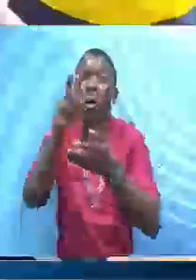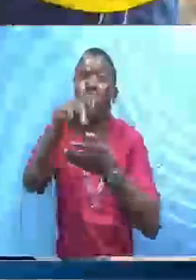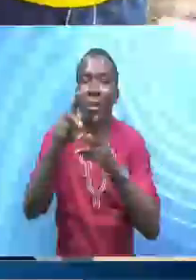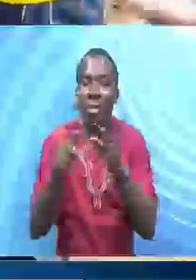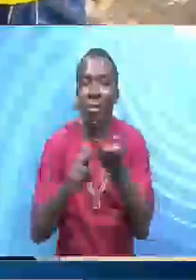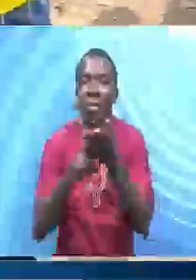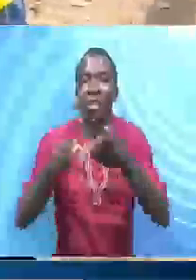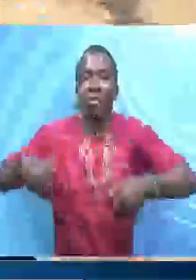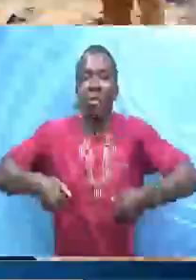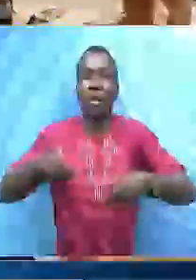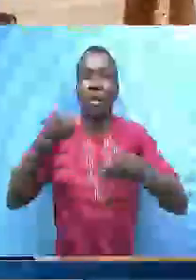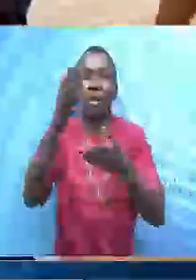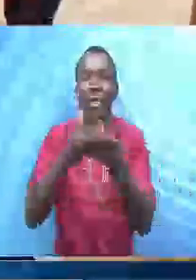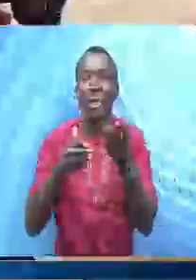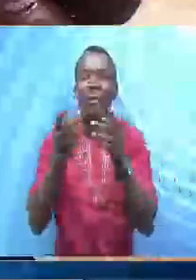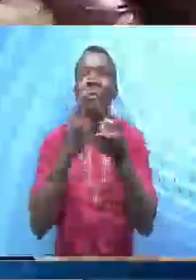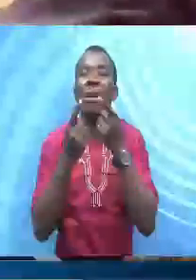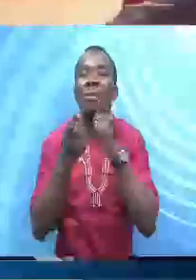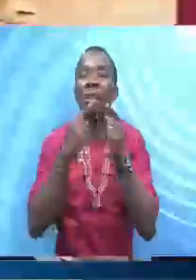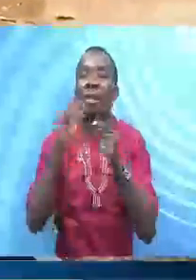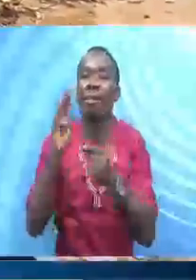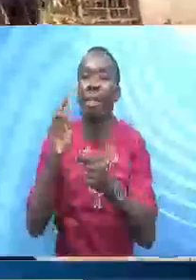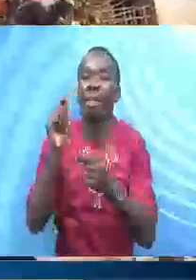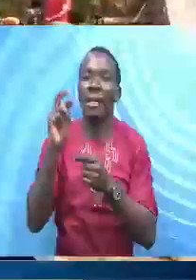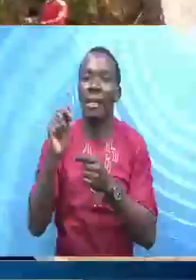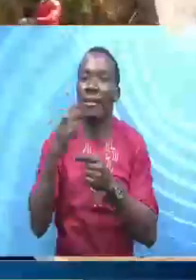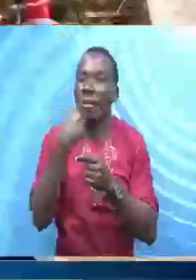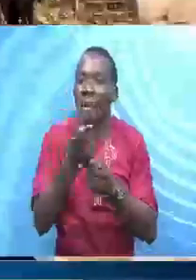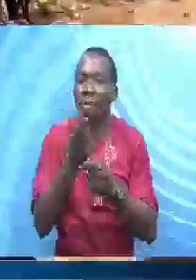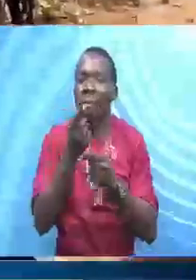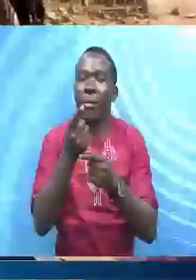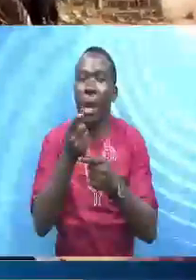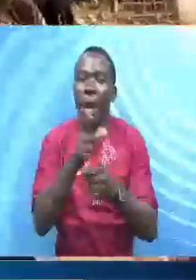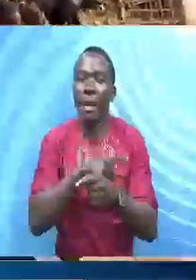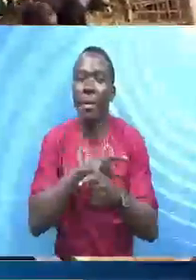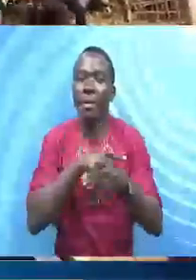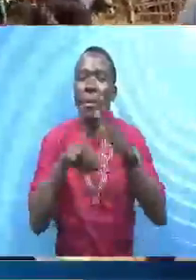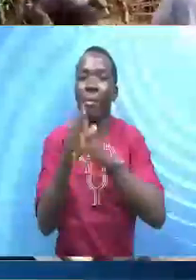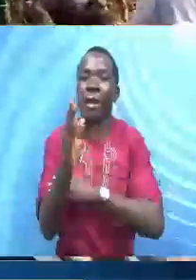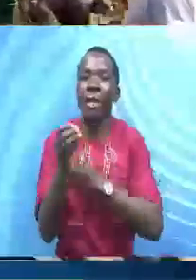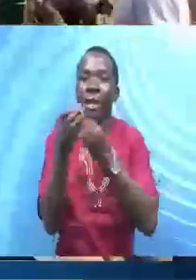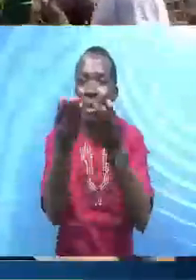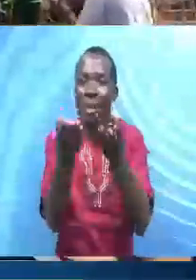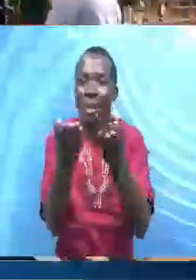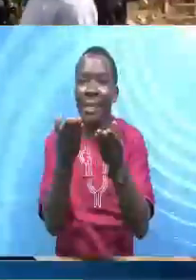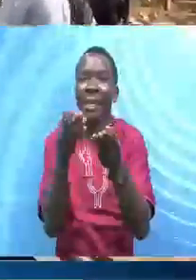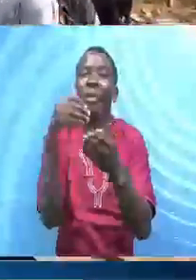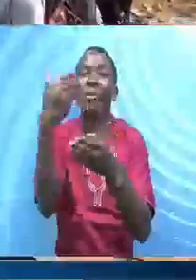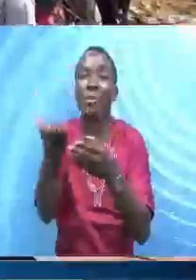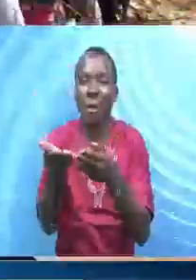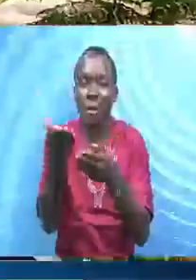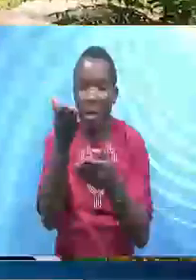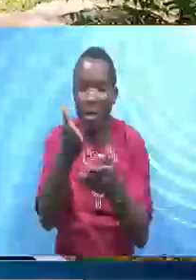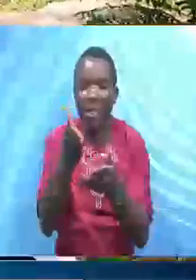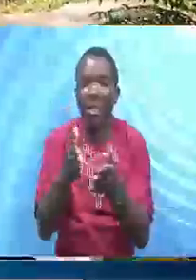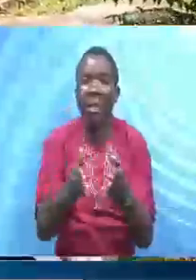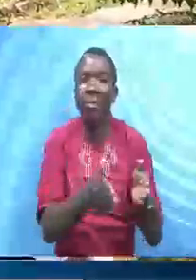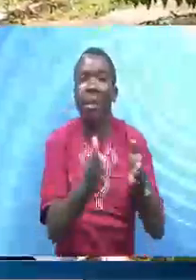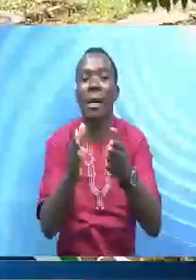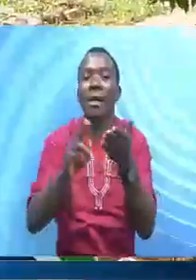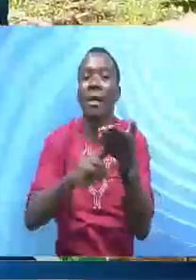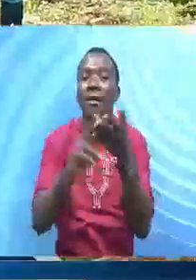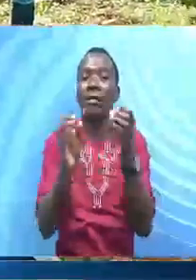TV badutangarije ko ari imano yabamanuriye nyuma yuko ngo hari imihanda itarimo gukoreshwa bakagana igishanga cya Nyabugogo baba bava